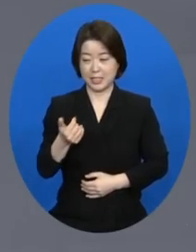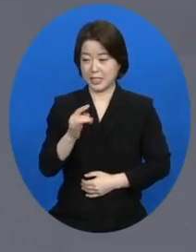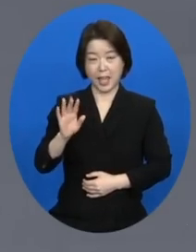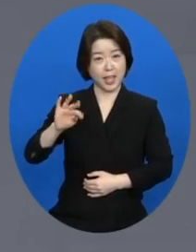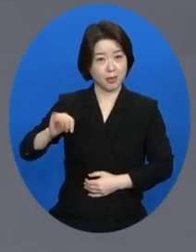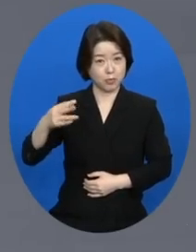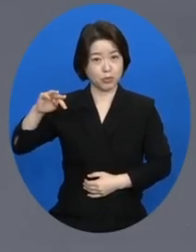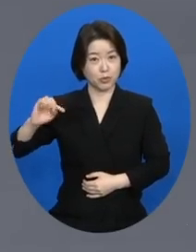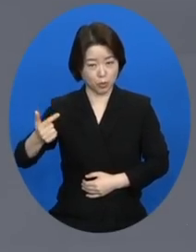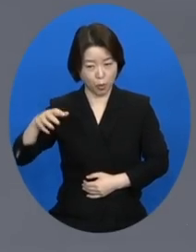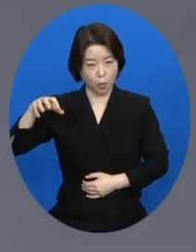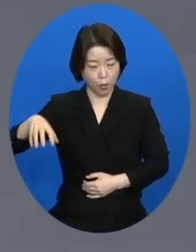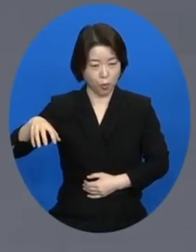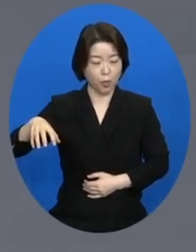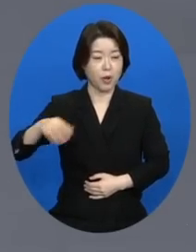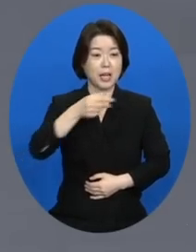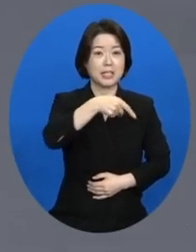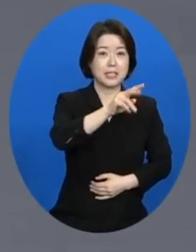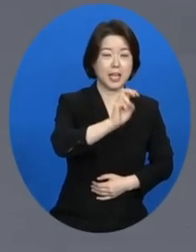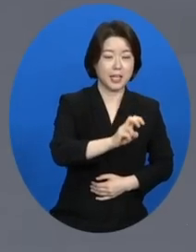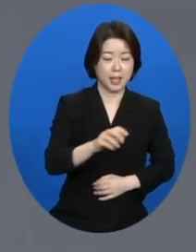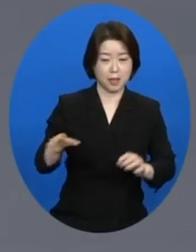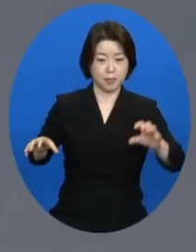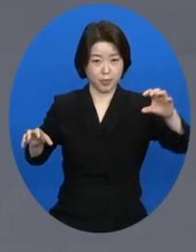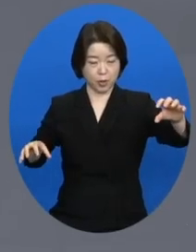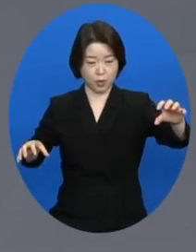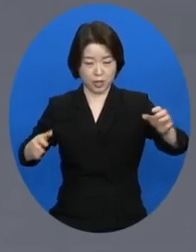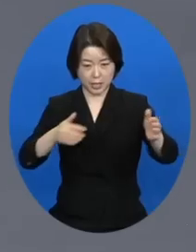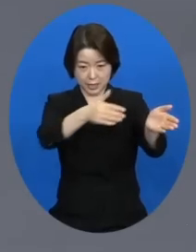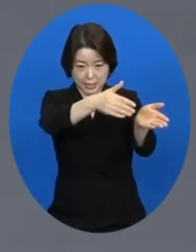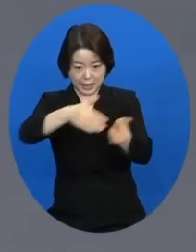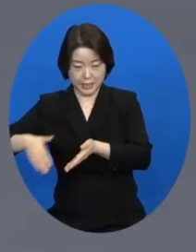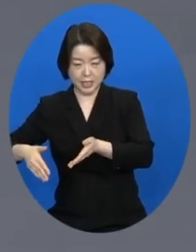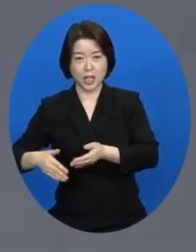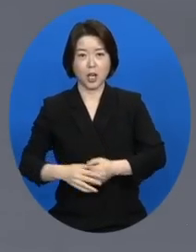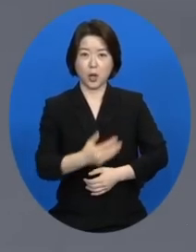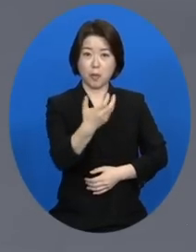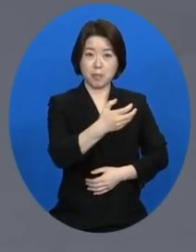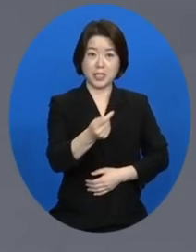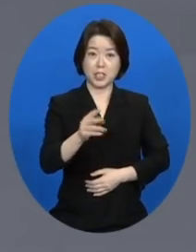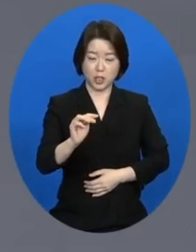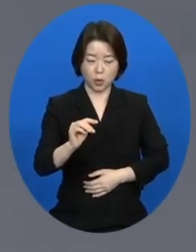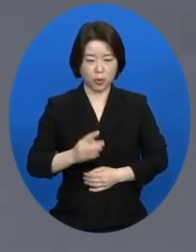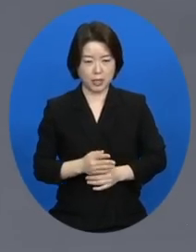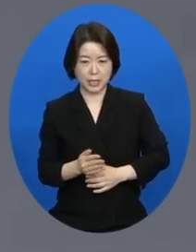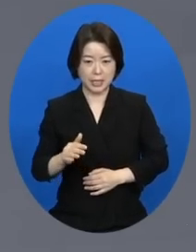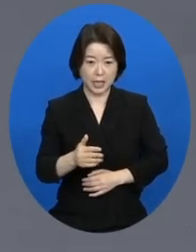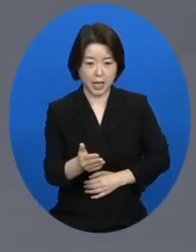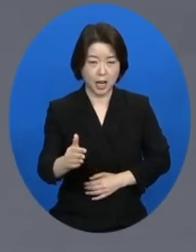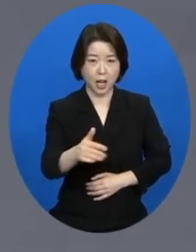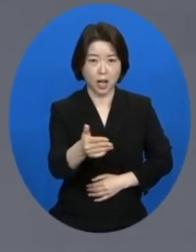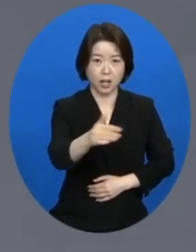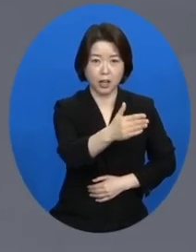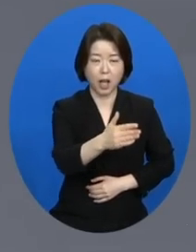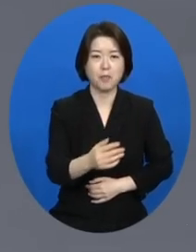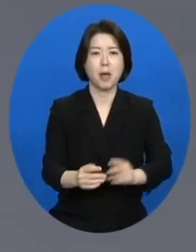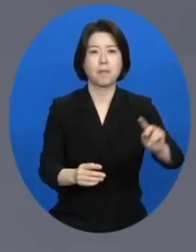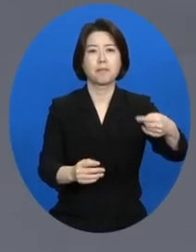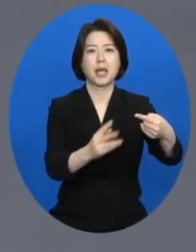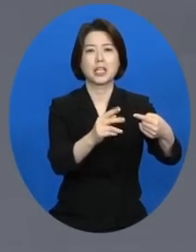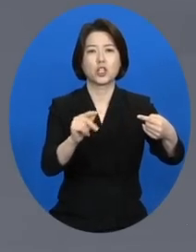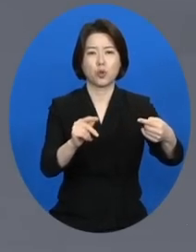헤브론과 이 세겜의 거리가 직선 거리로 한 80km, 길로 따지면 대략 100km가 넘는 먼